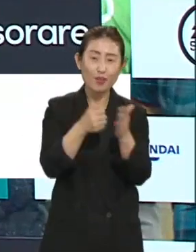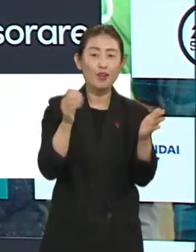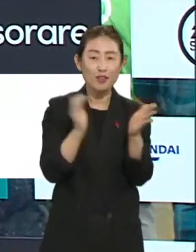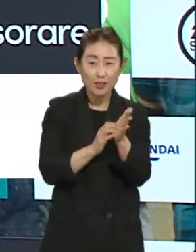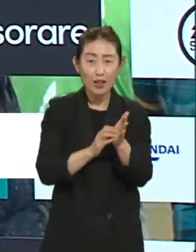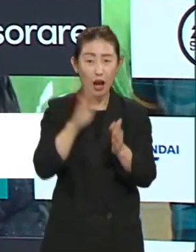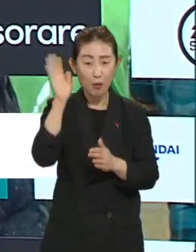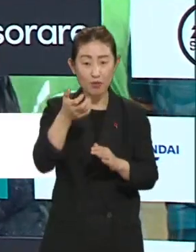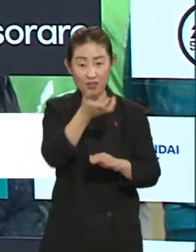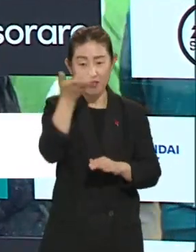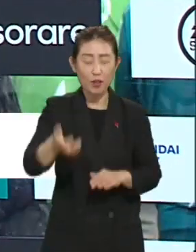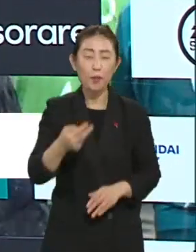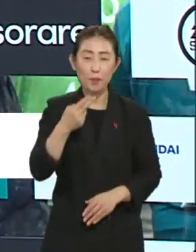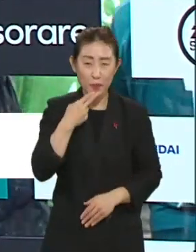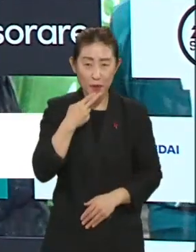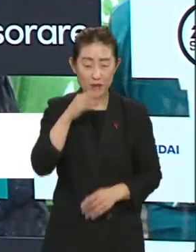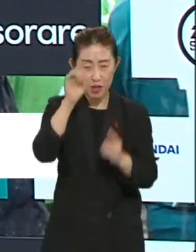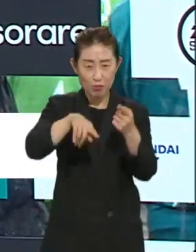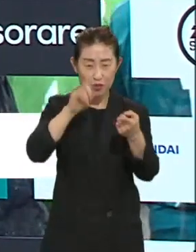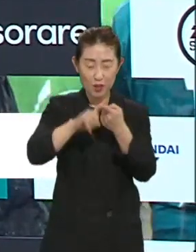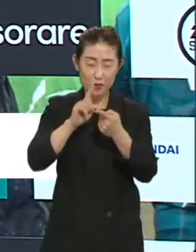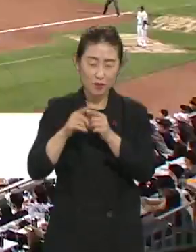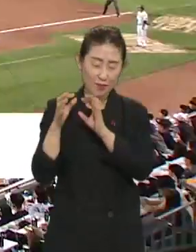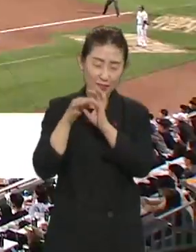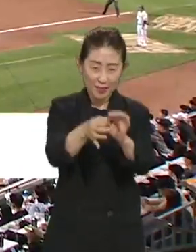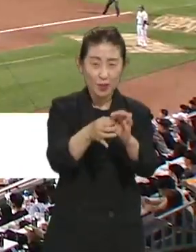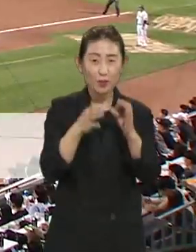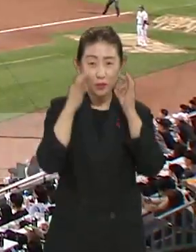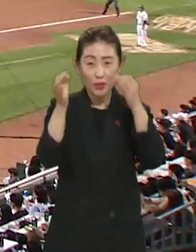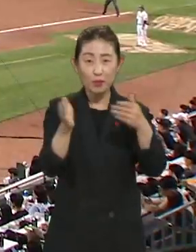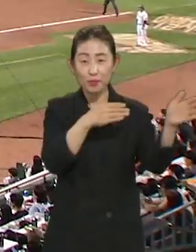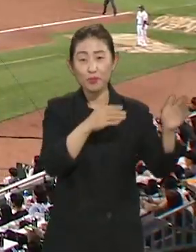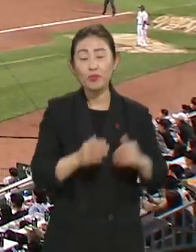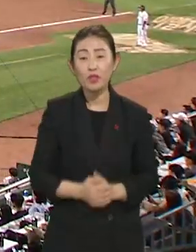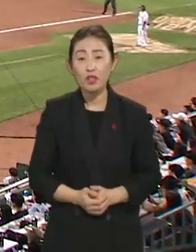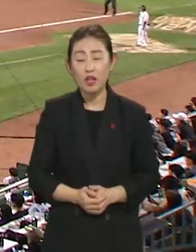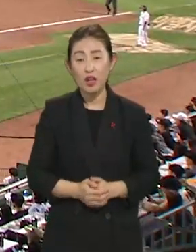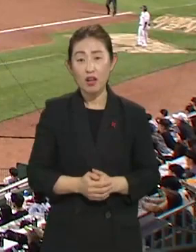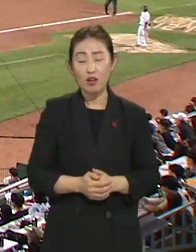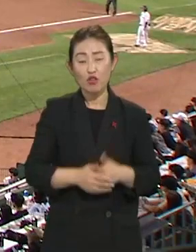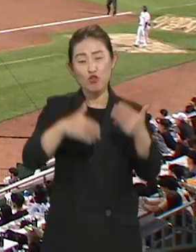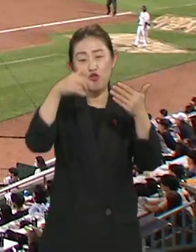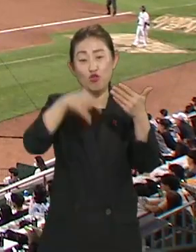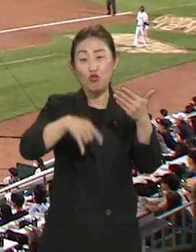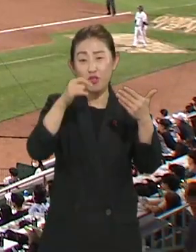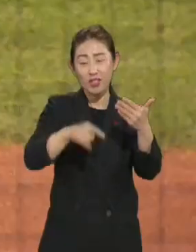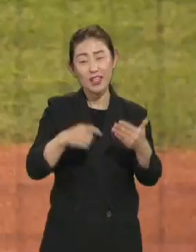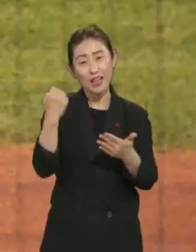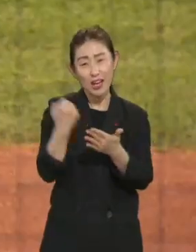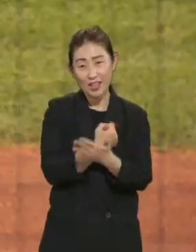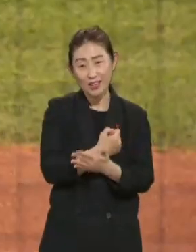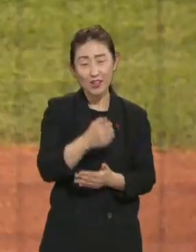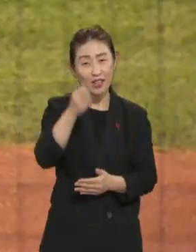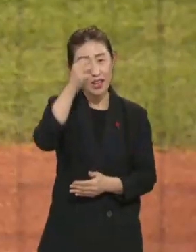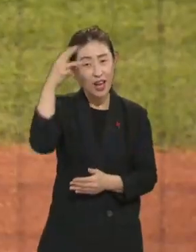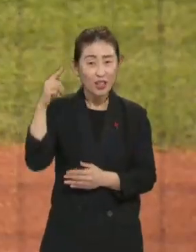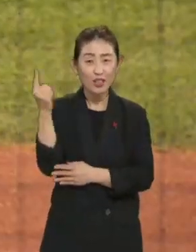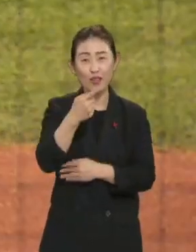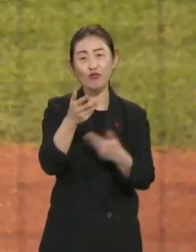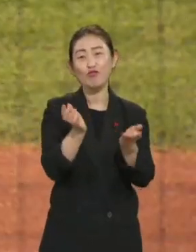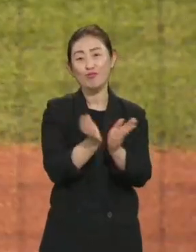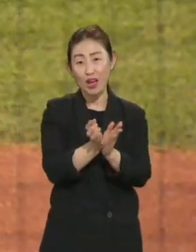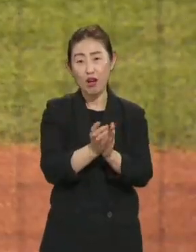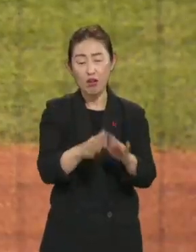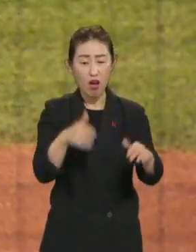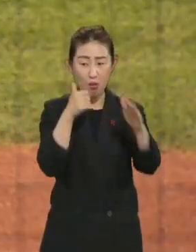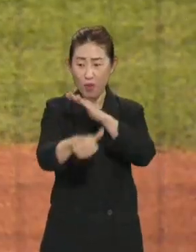않게 올해도 최고가 되기 위해서 최선을 다하겠습니다. 최종 순위 9위로 아쉬움을 남긴 한화 이글스는 유망주들의